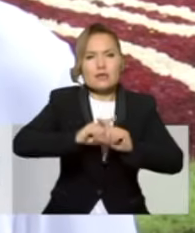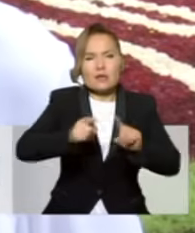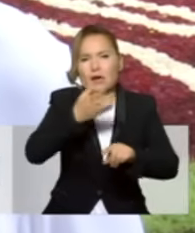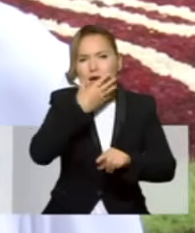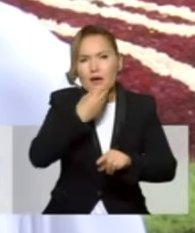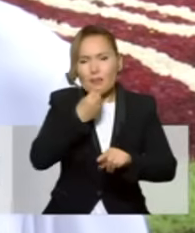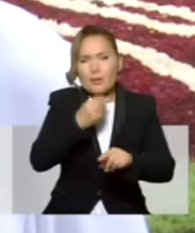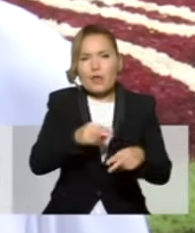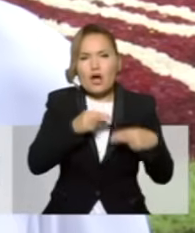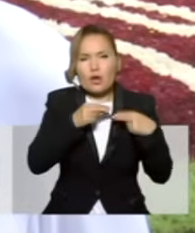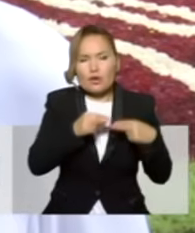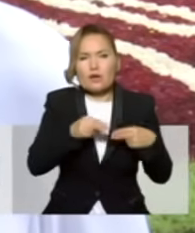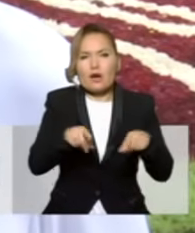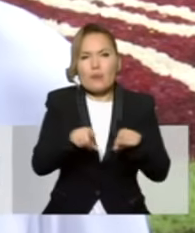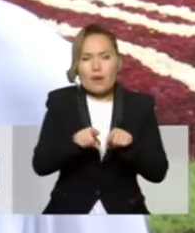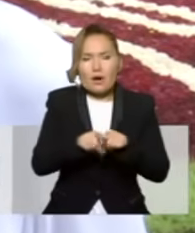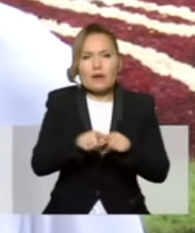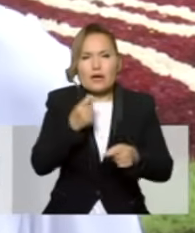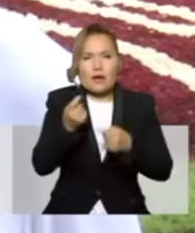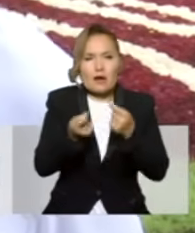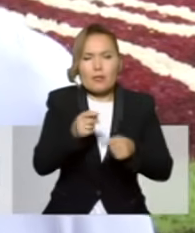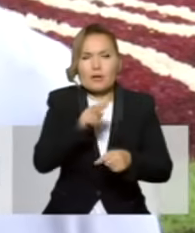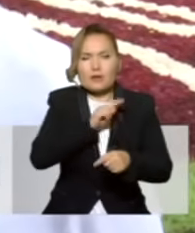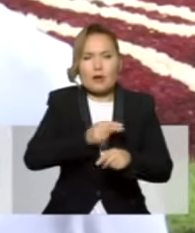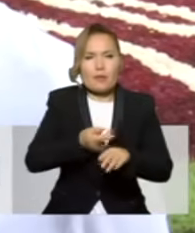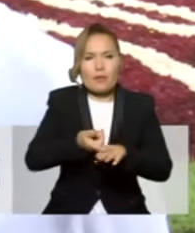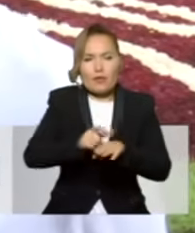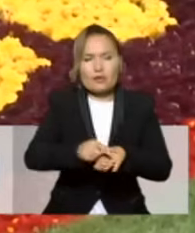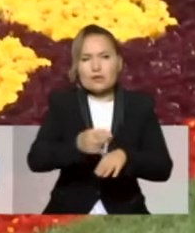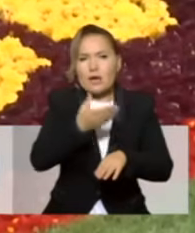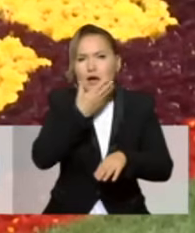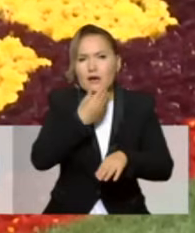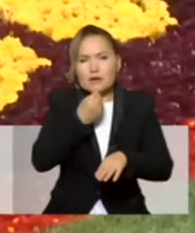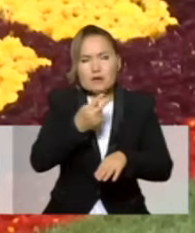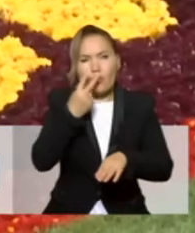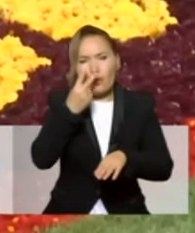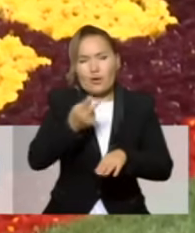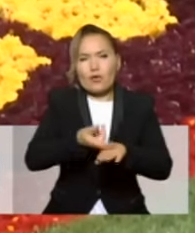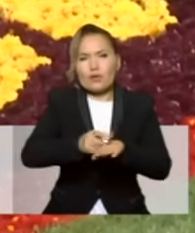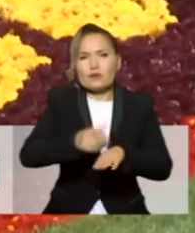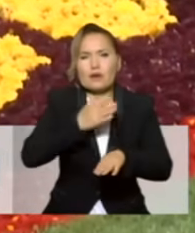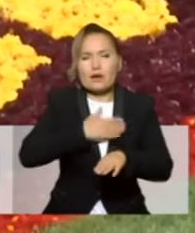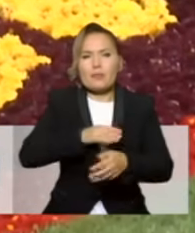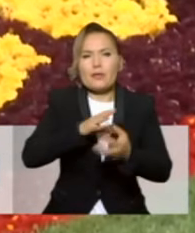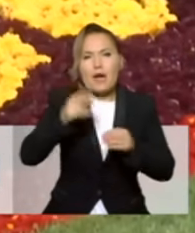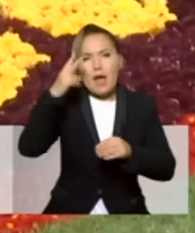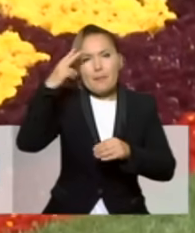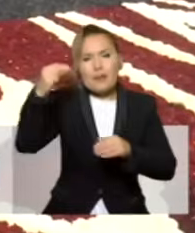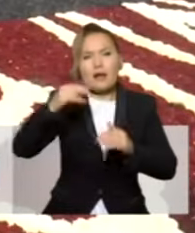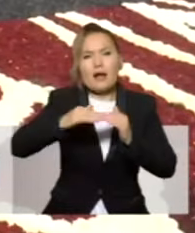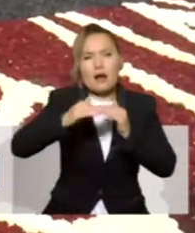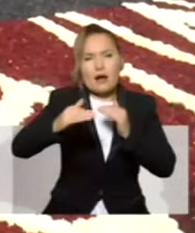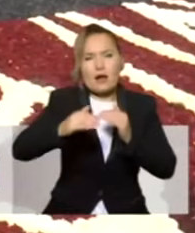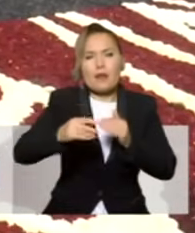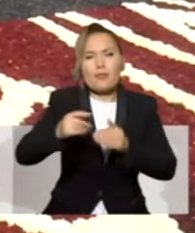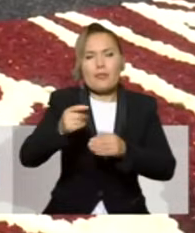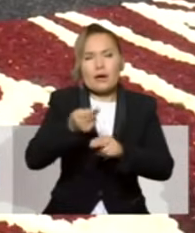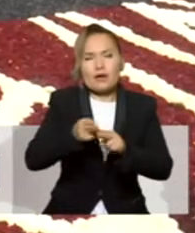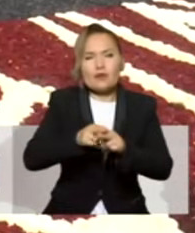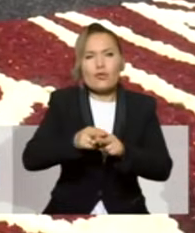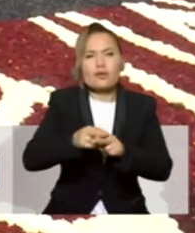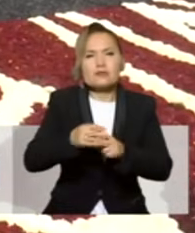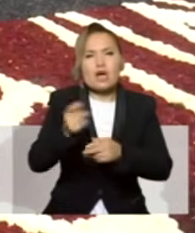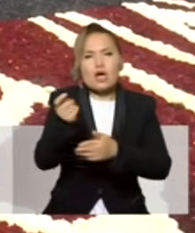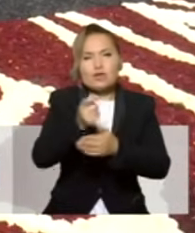ерен еңбекті талап ететін жұмыс қой. Осы ғажайыпты көрген мен бақыттымын. Нарғыз гүлден жасалған бельгиялық кілемді көпшілік тек 4 күн ғана